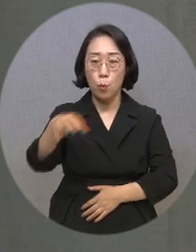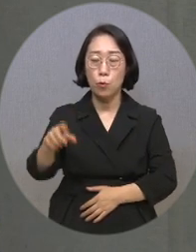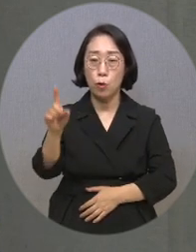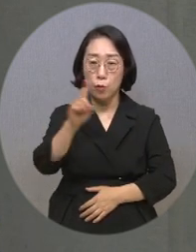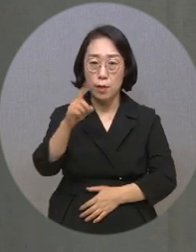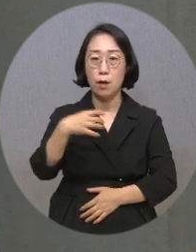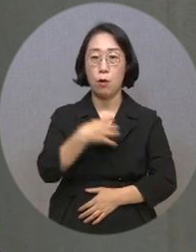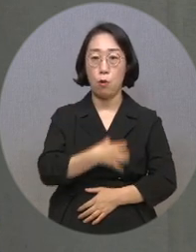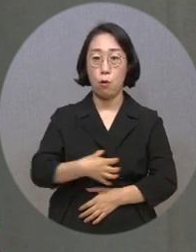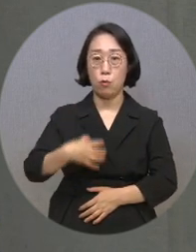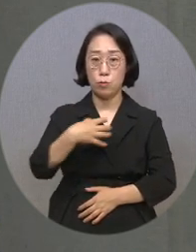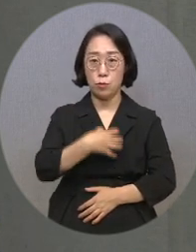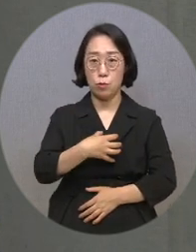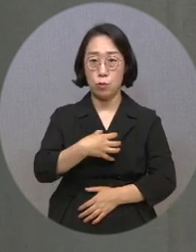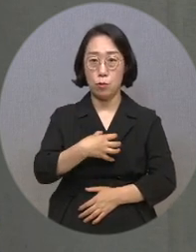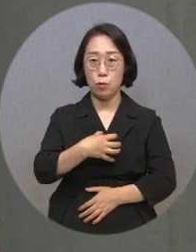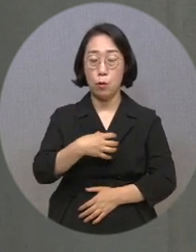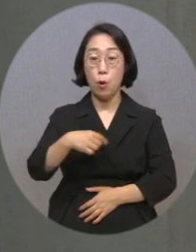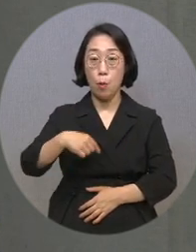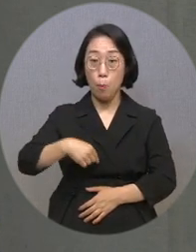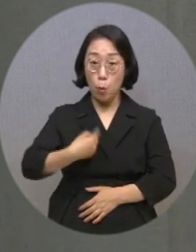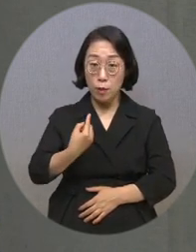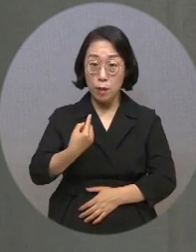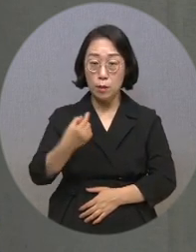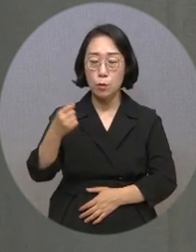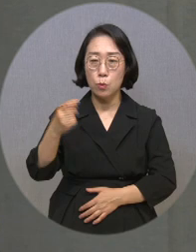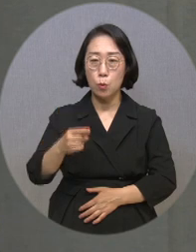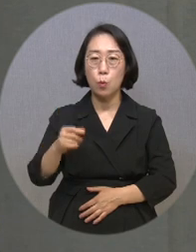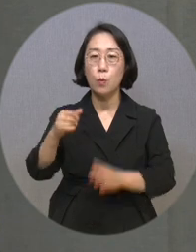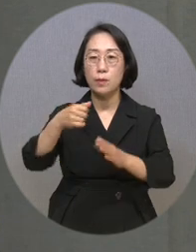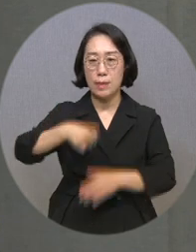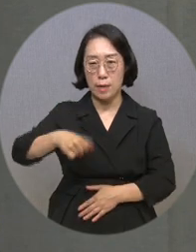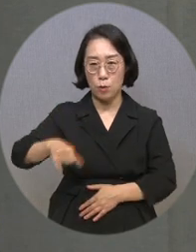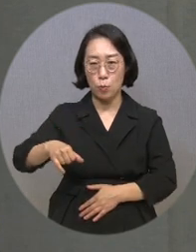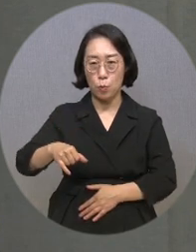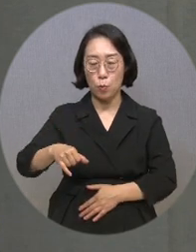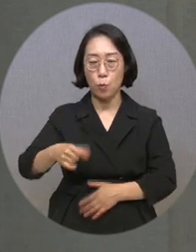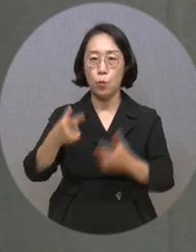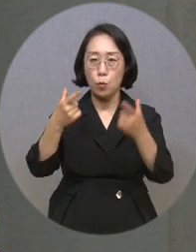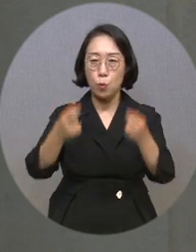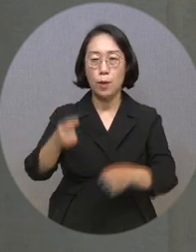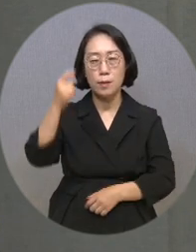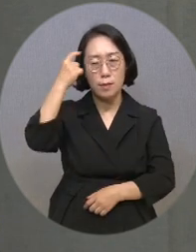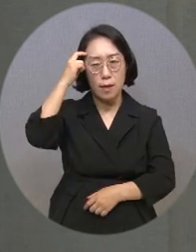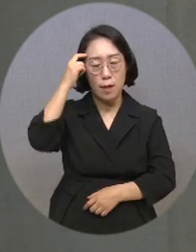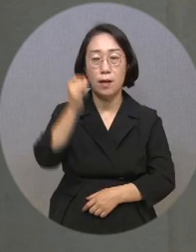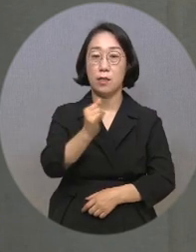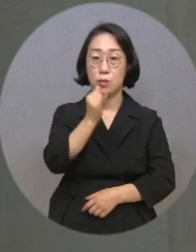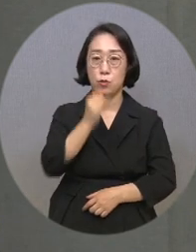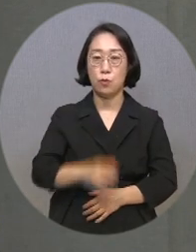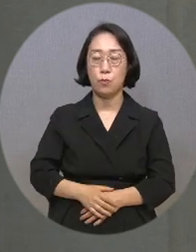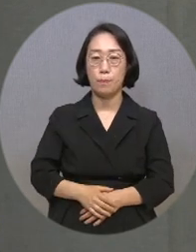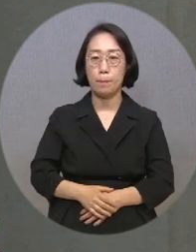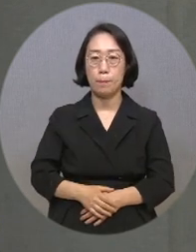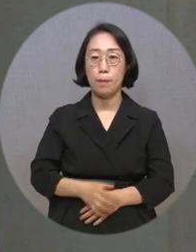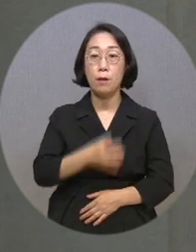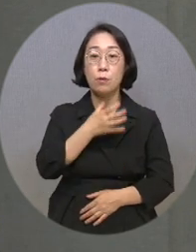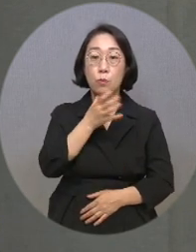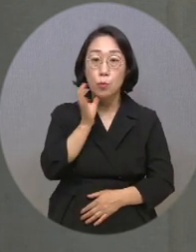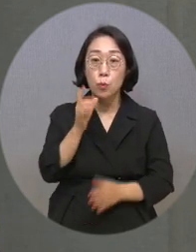또 본인뿐만 아니라 자녀들도 같이 하게 될 것입니다. 이런